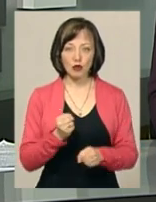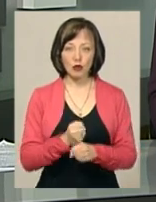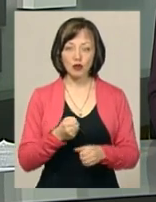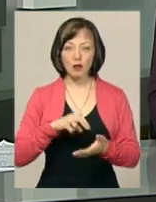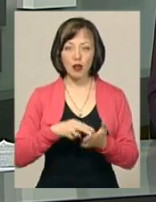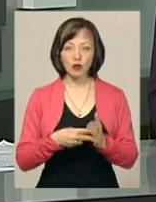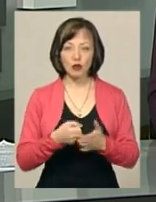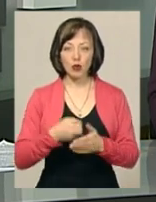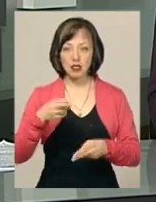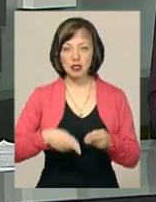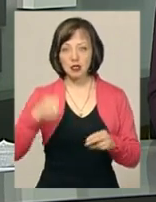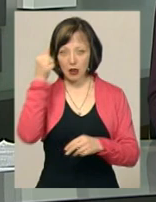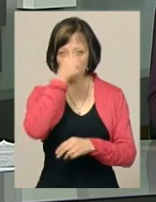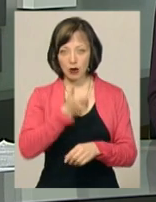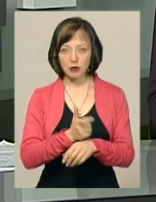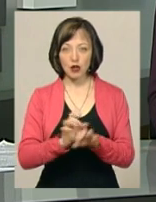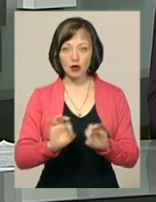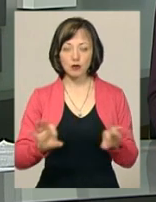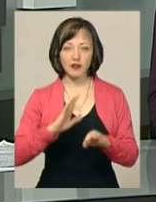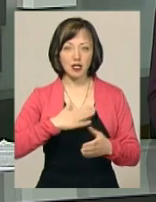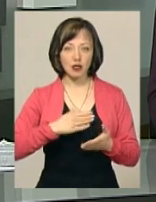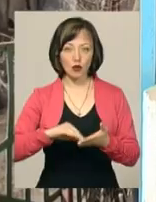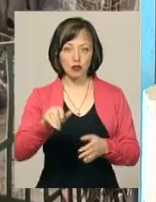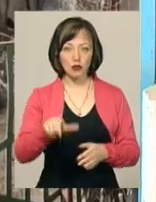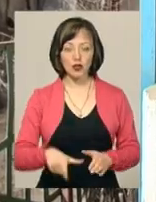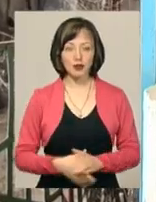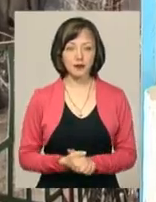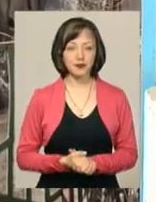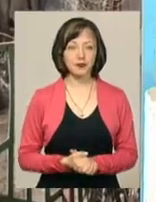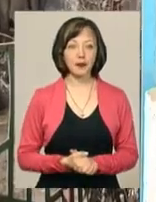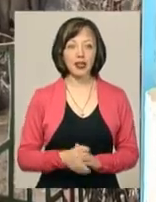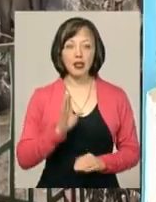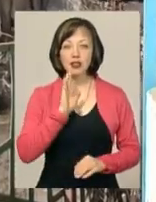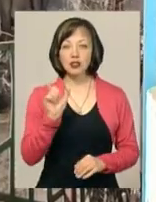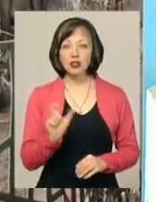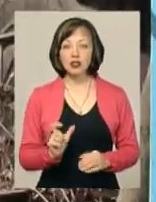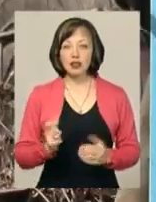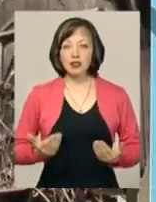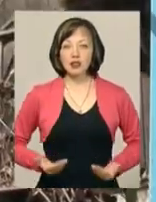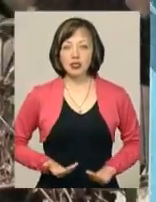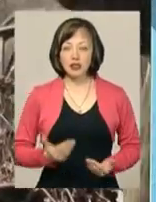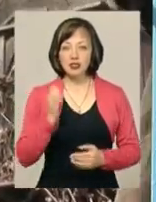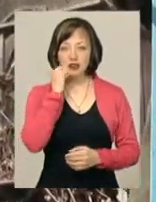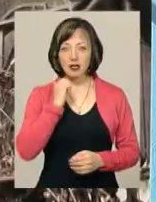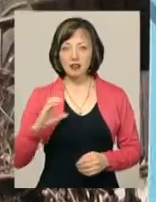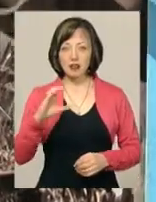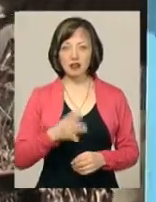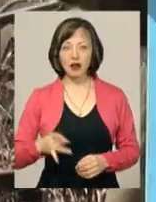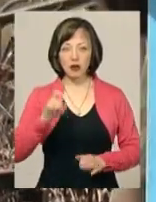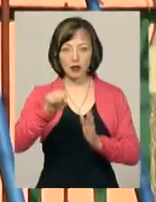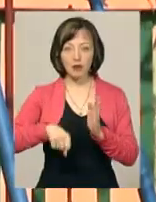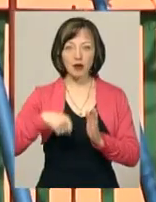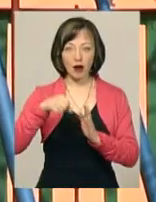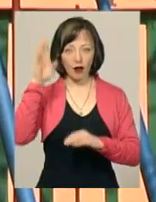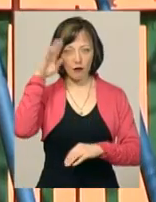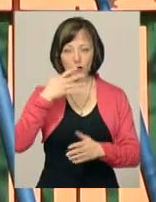кінця року. Більше розповість Світлана Поробок. Світлана Демкова, жителька Лисанівці Старосинявського району, набирає воду у криниці на